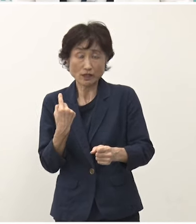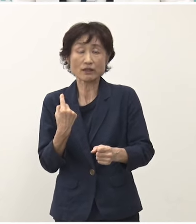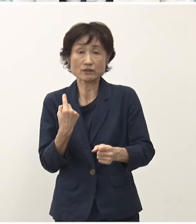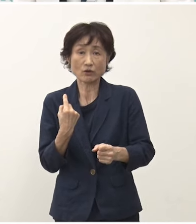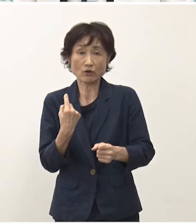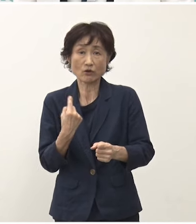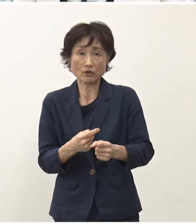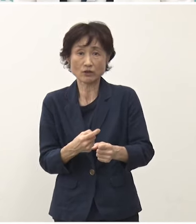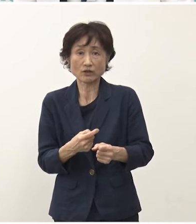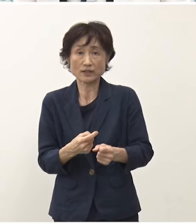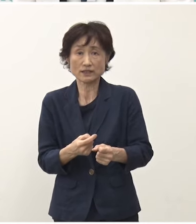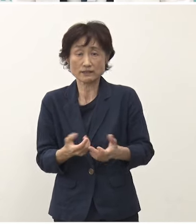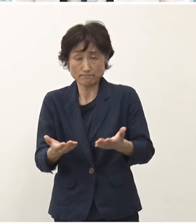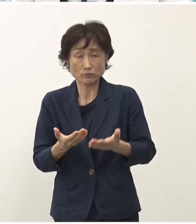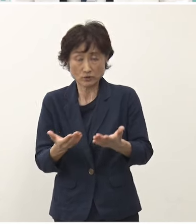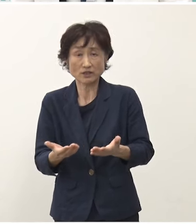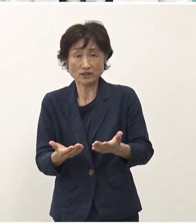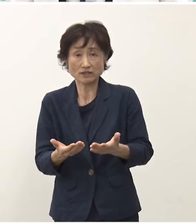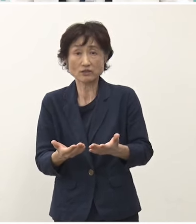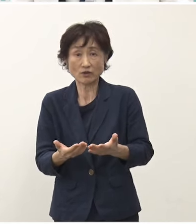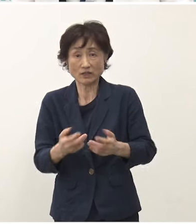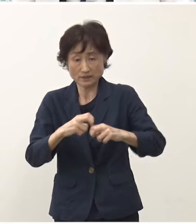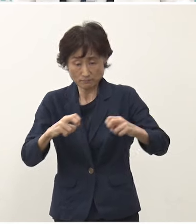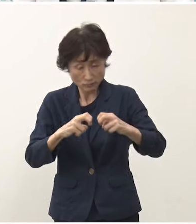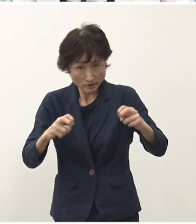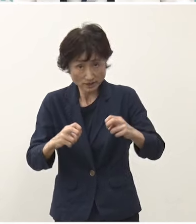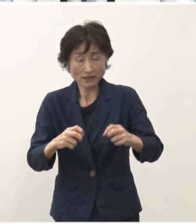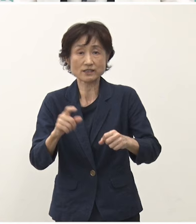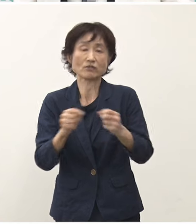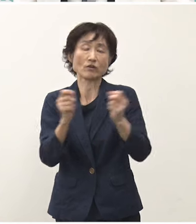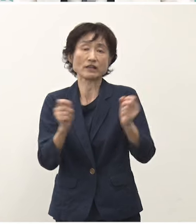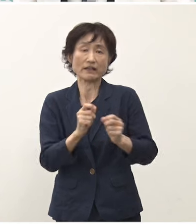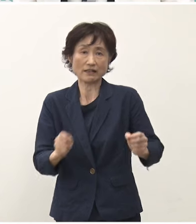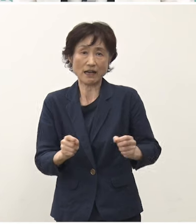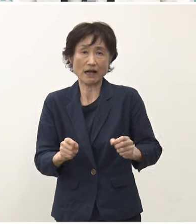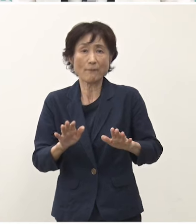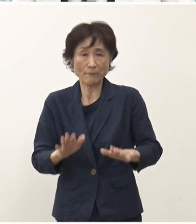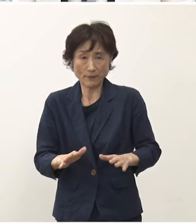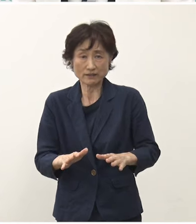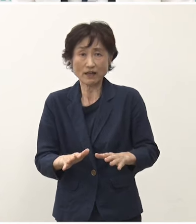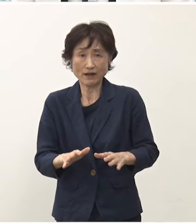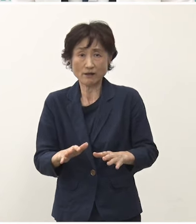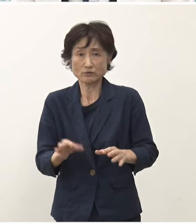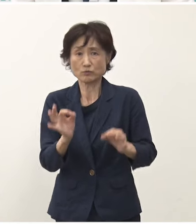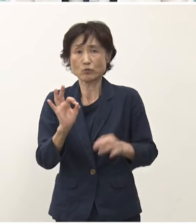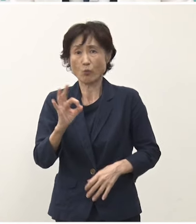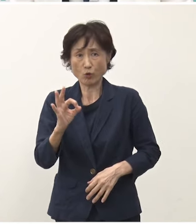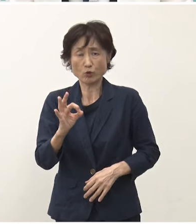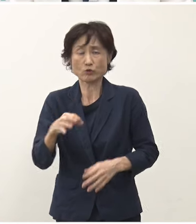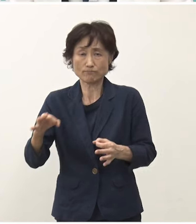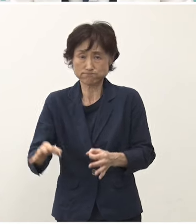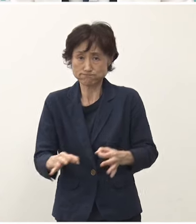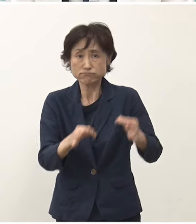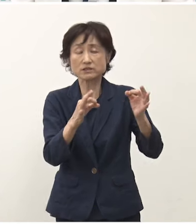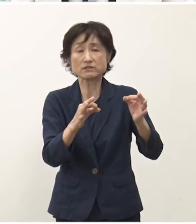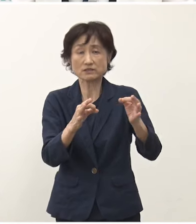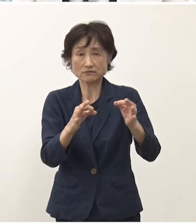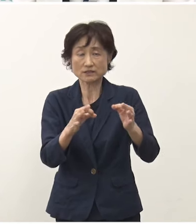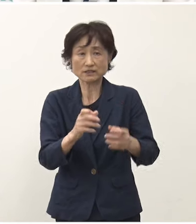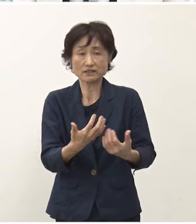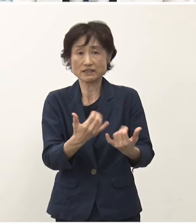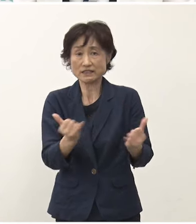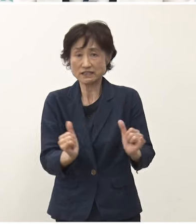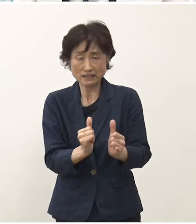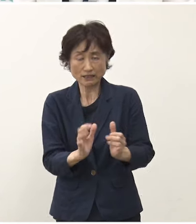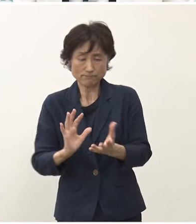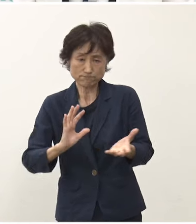震災による被害想定の分析結果また近年の物価高等等による社会環境の変化などを踏まえ